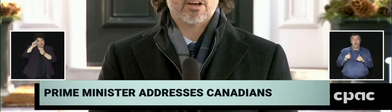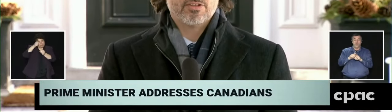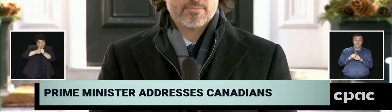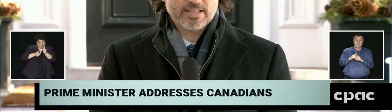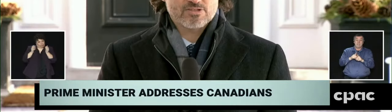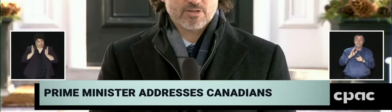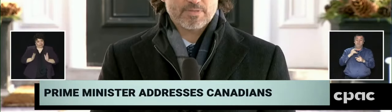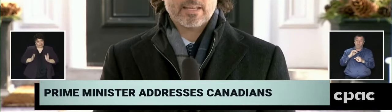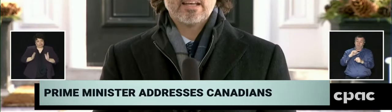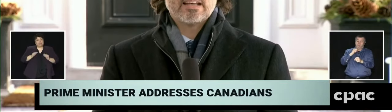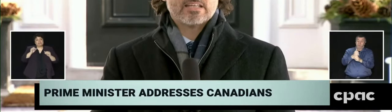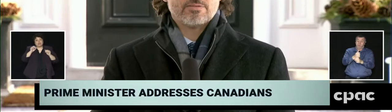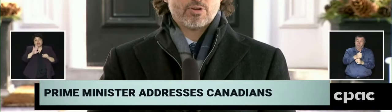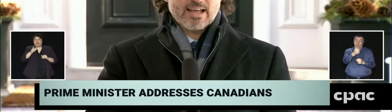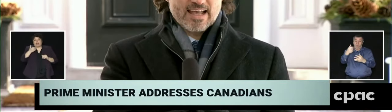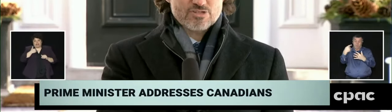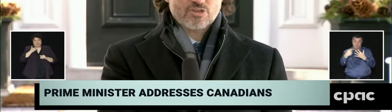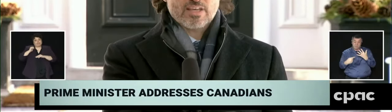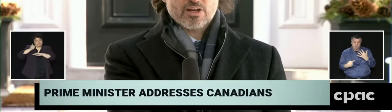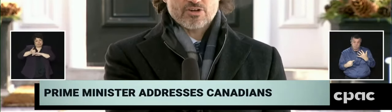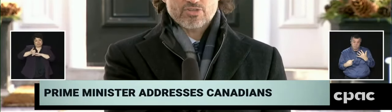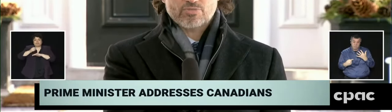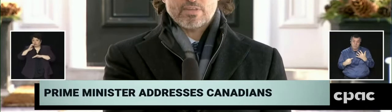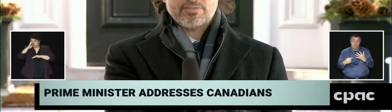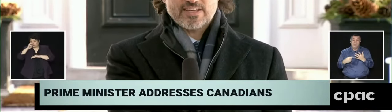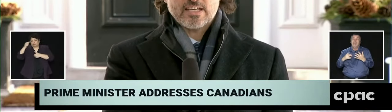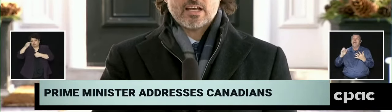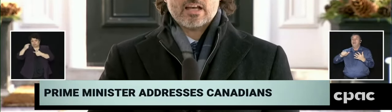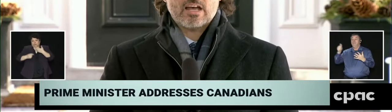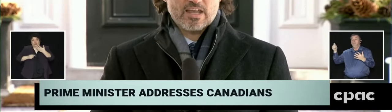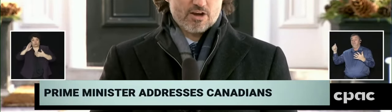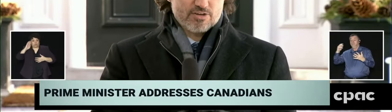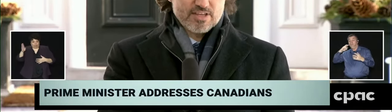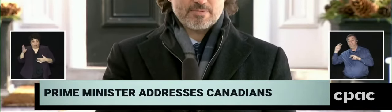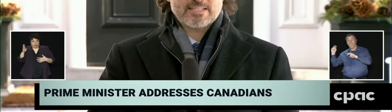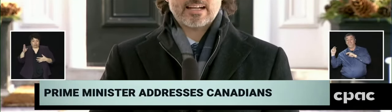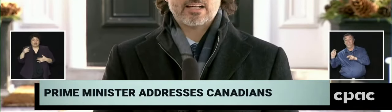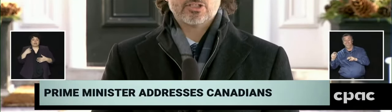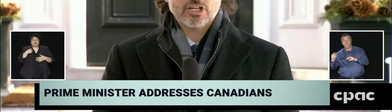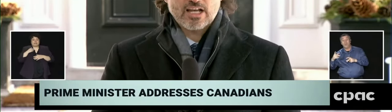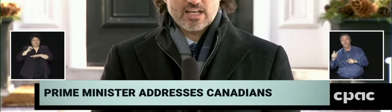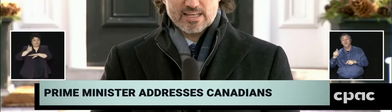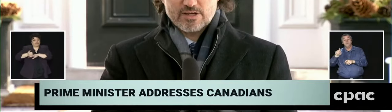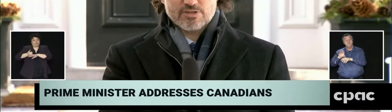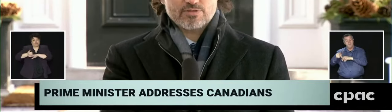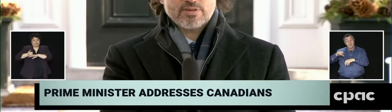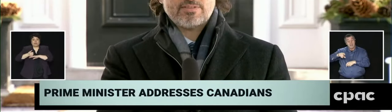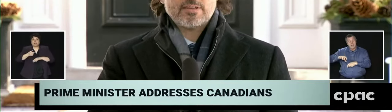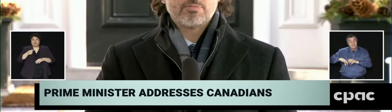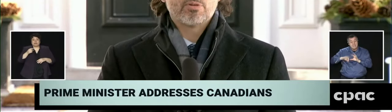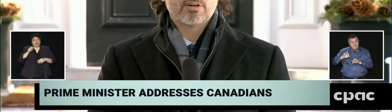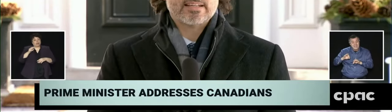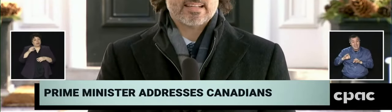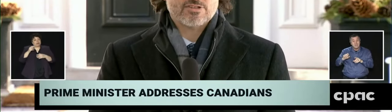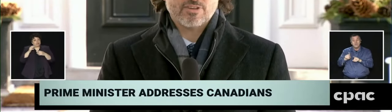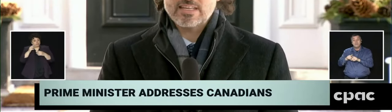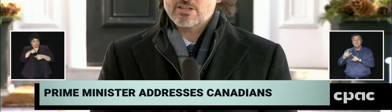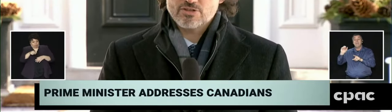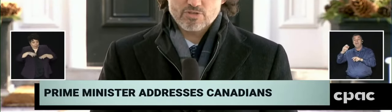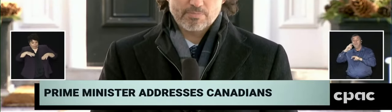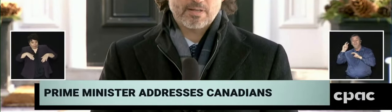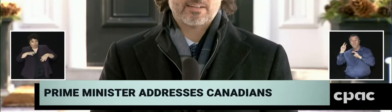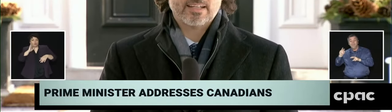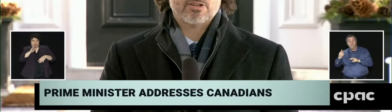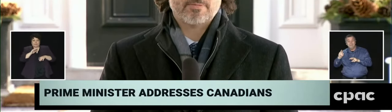en train de mettre sur pied qui vont assurer un suivi, un dépistage et un suivi pour s'assurer